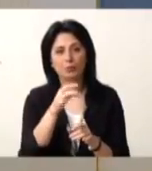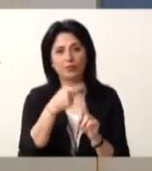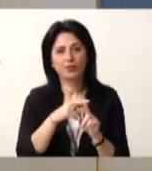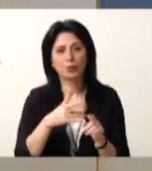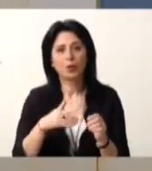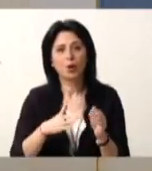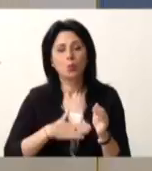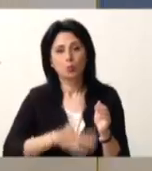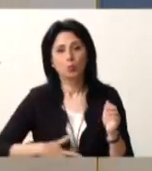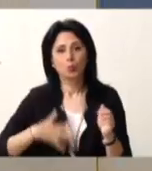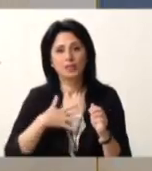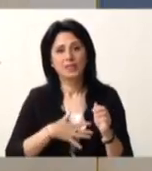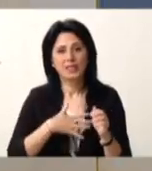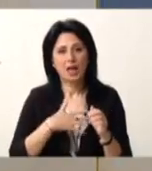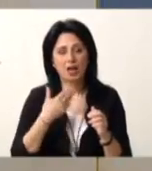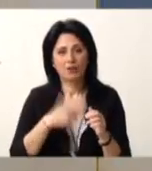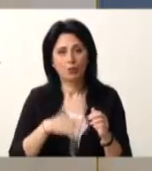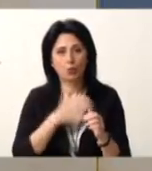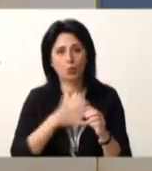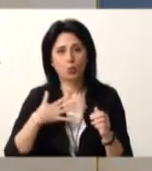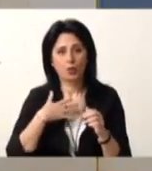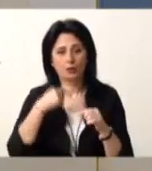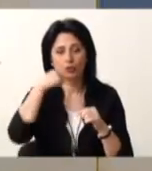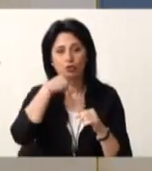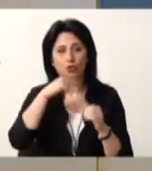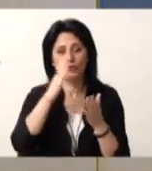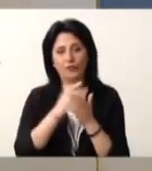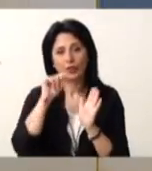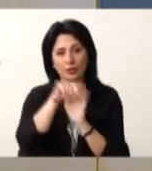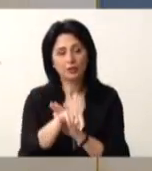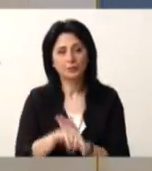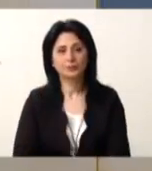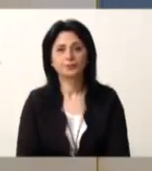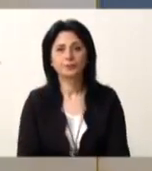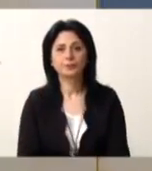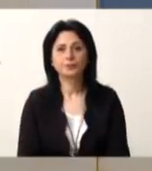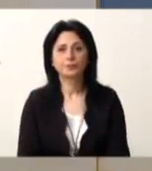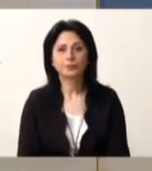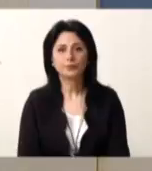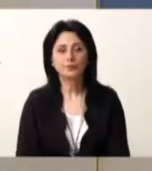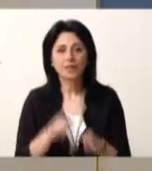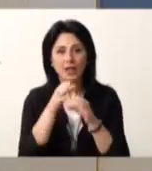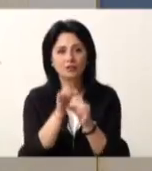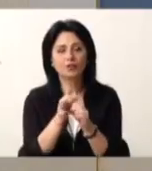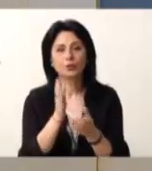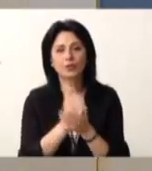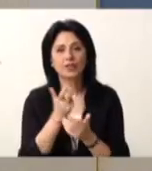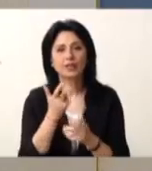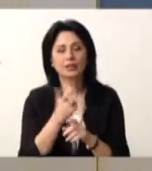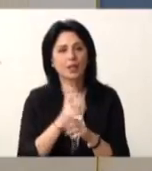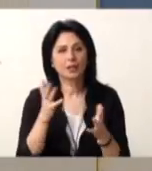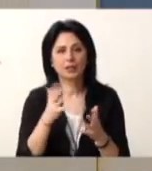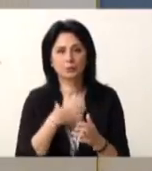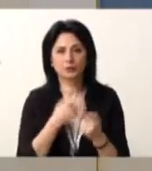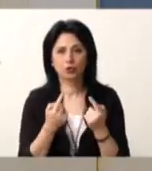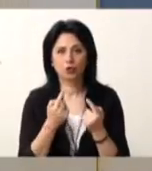მუცლის ნაწილი, ძირითადი ნაწილი გუმკერდის ღრუში არის, რა თქმა უნდა, მოთავსებული. და აი შევიწროებას აქ ძალიან დიდი მნიშვნელობა